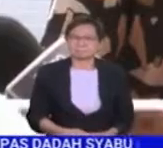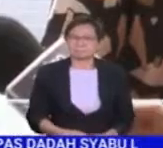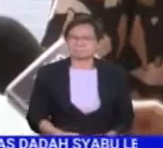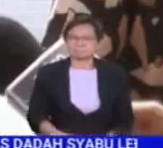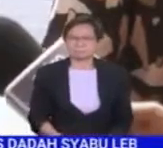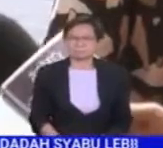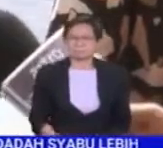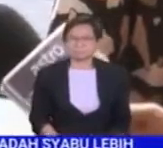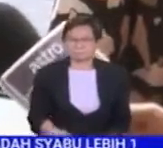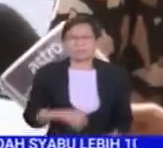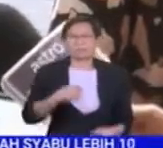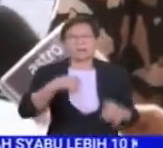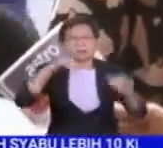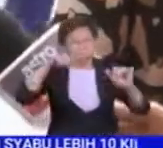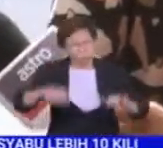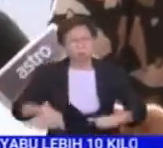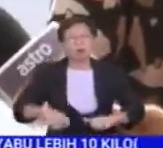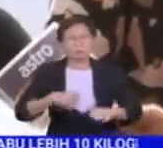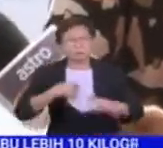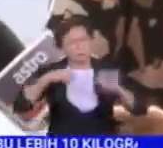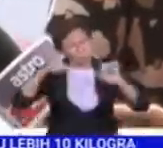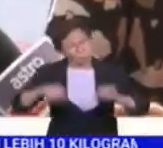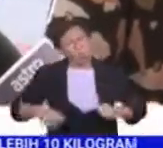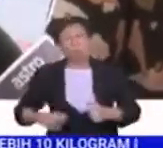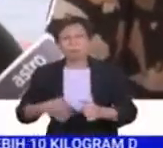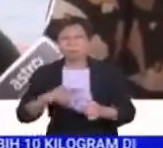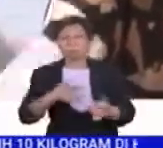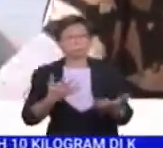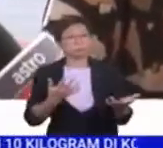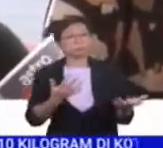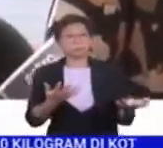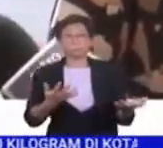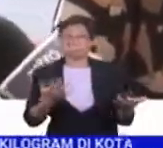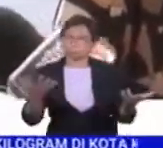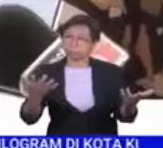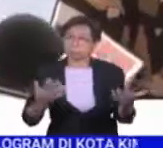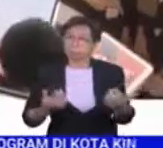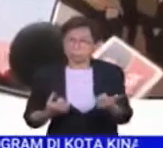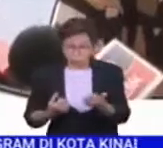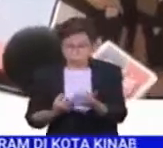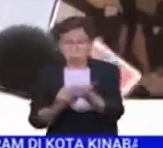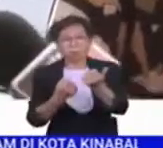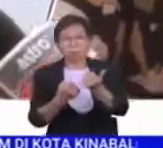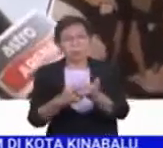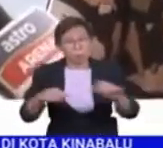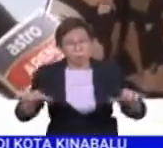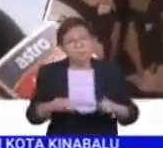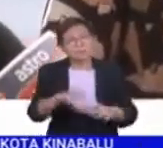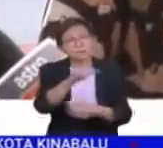saya dapat memberi sesuatu lagi untuk pasukan kebangsaan.